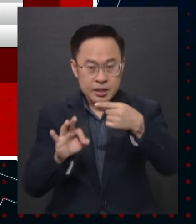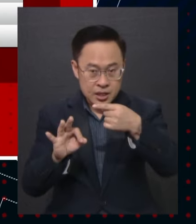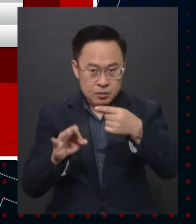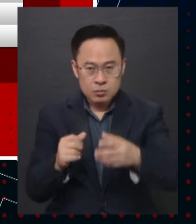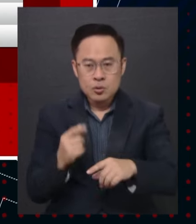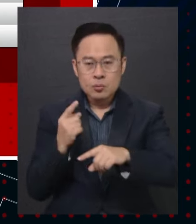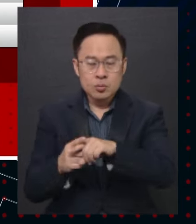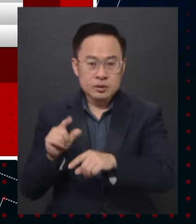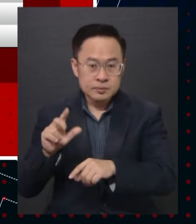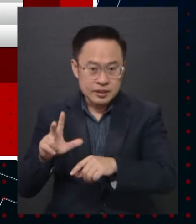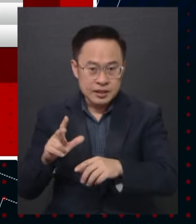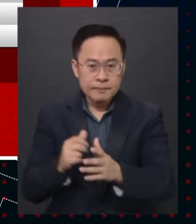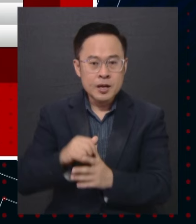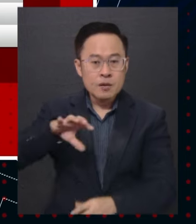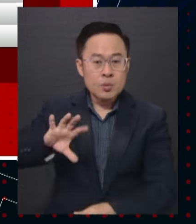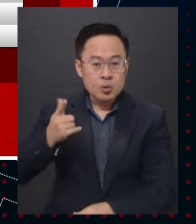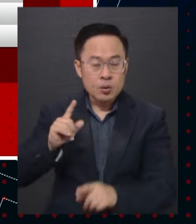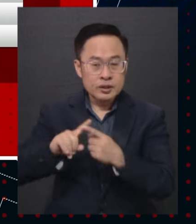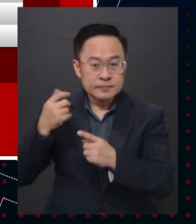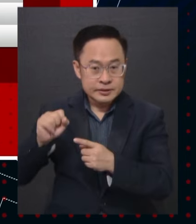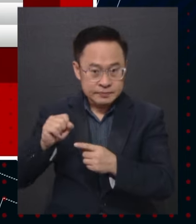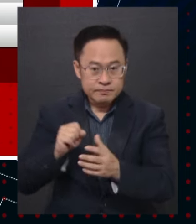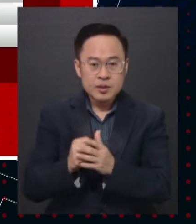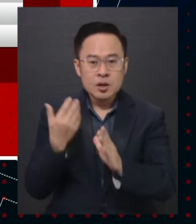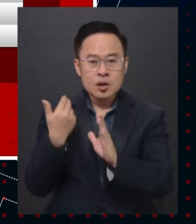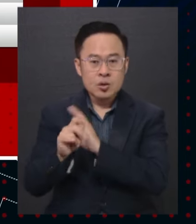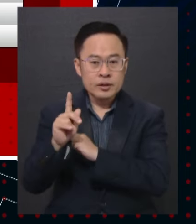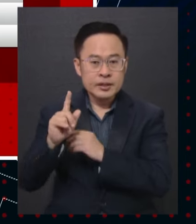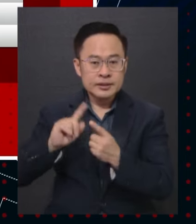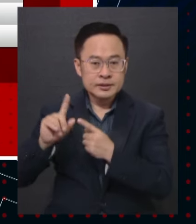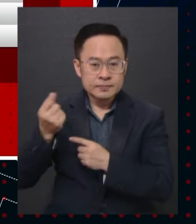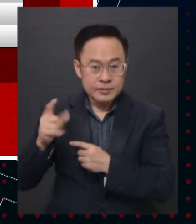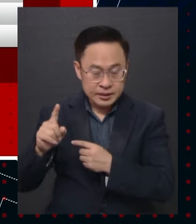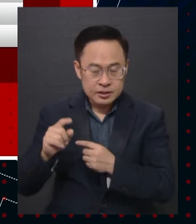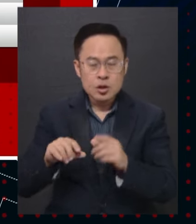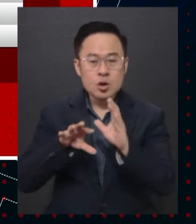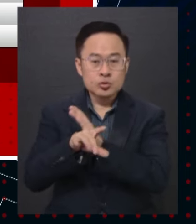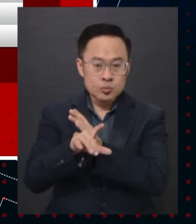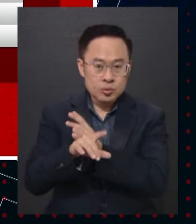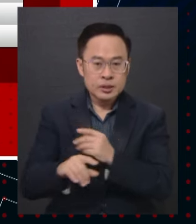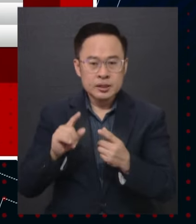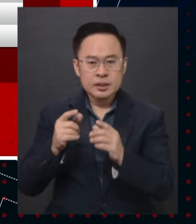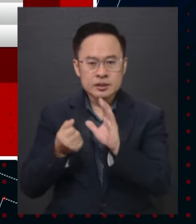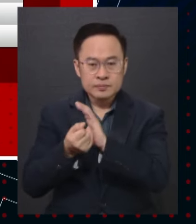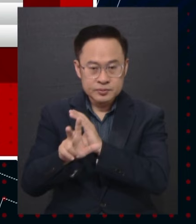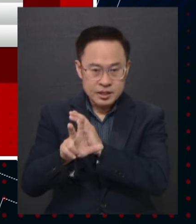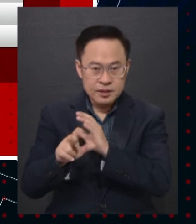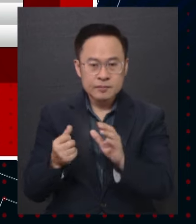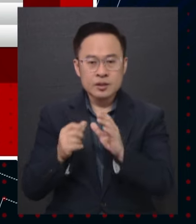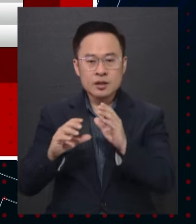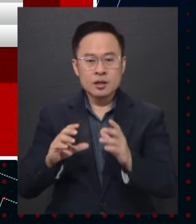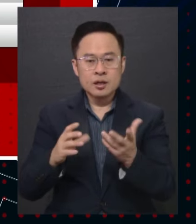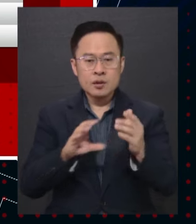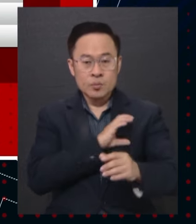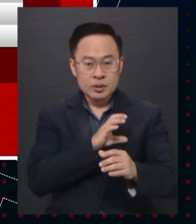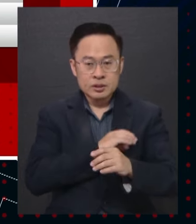ทอง22ขอนแก่น21แล้วก็ชลบุรีอุทัยเทโรได้20แต้มส่วนโซนตกชั้นก็มีเทโร